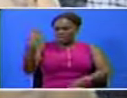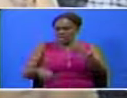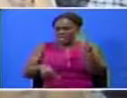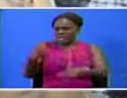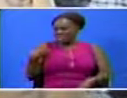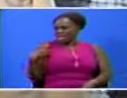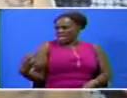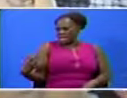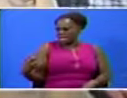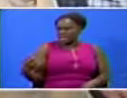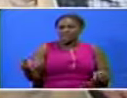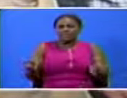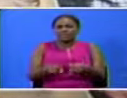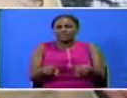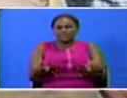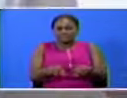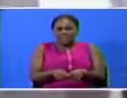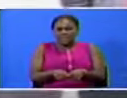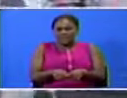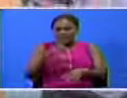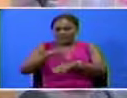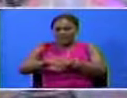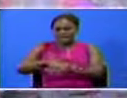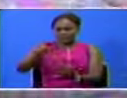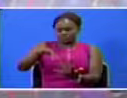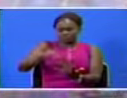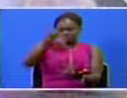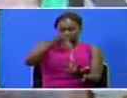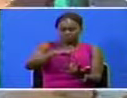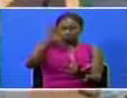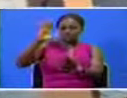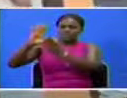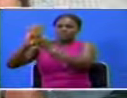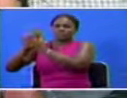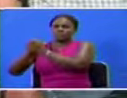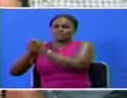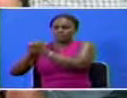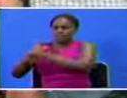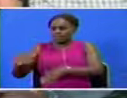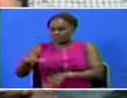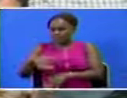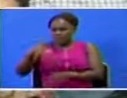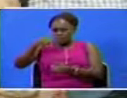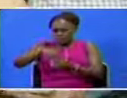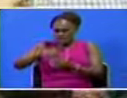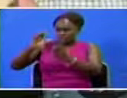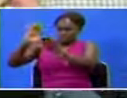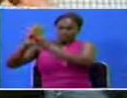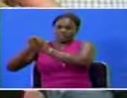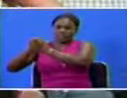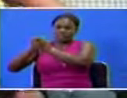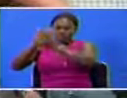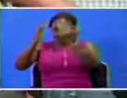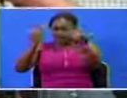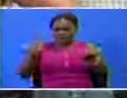mali na hata hadhi kuu kwa kutoa ushindi katika kura za mchujo wa wadi ndani ya chama cha Jubilee. Now